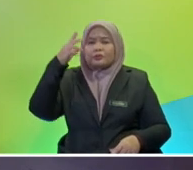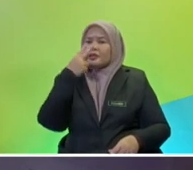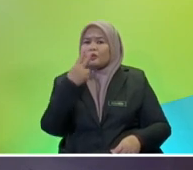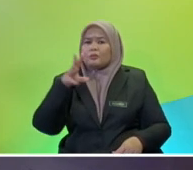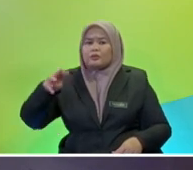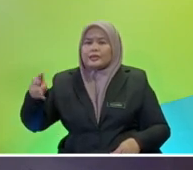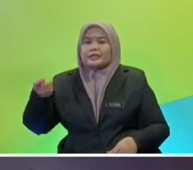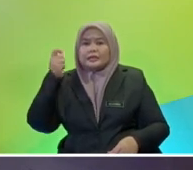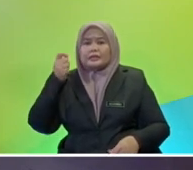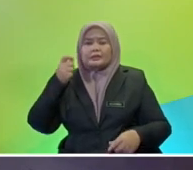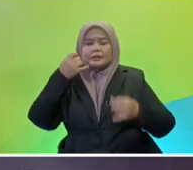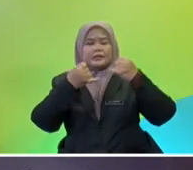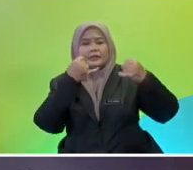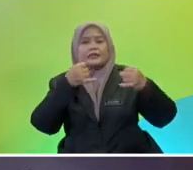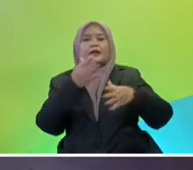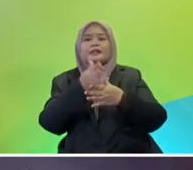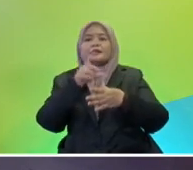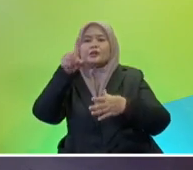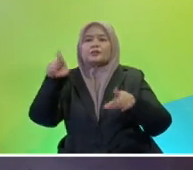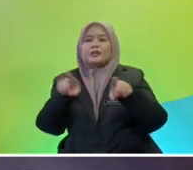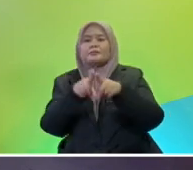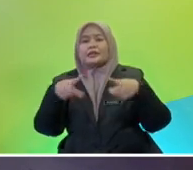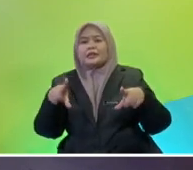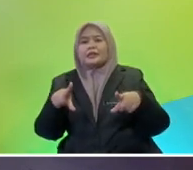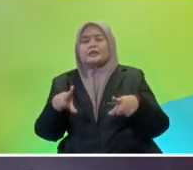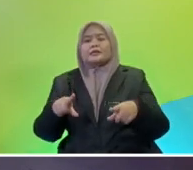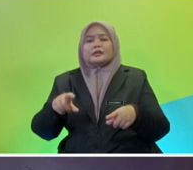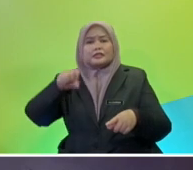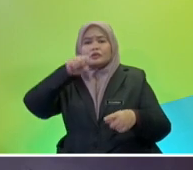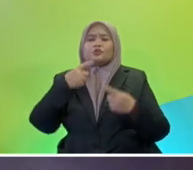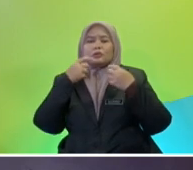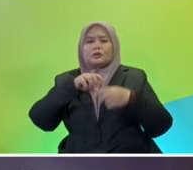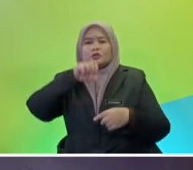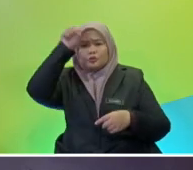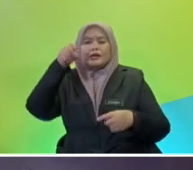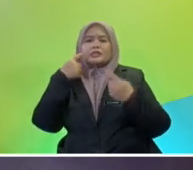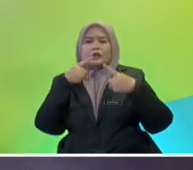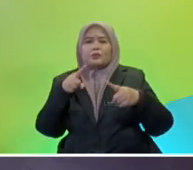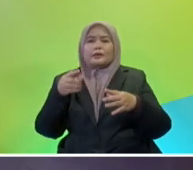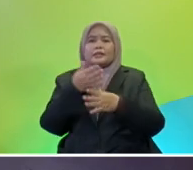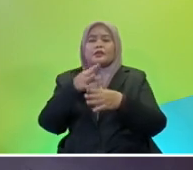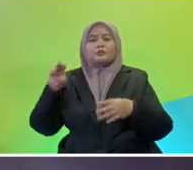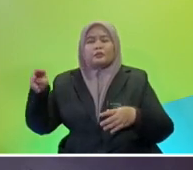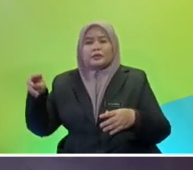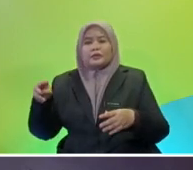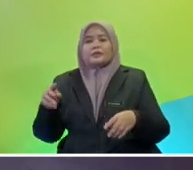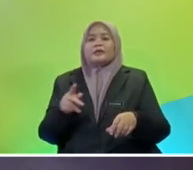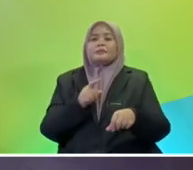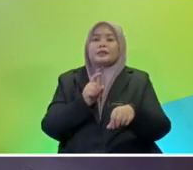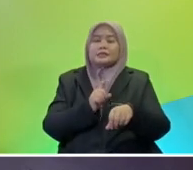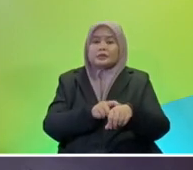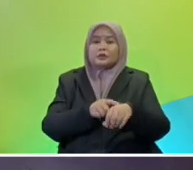murid tadi berinteraksi antara satu sama lain sesi soal jawab antara murid-murid dan fatimasi yang sama ketika guru